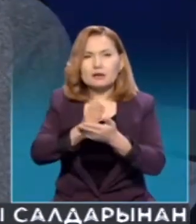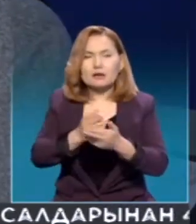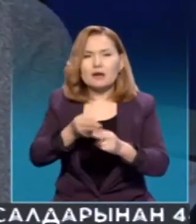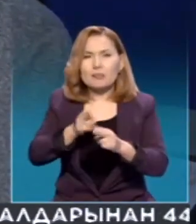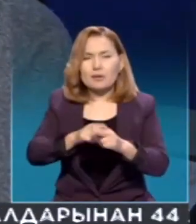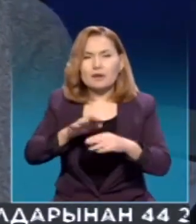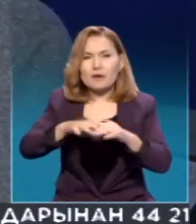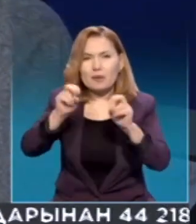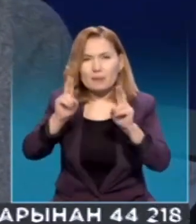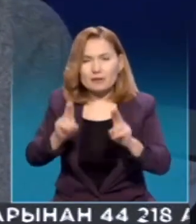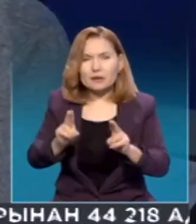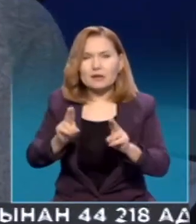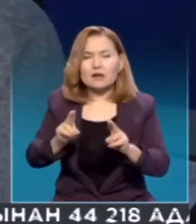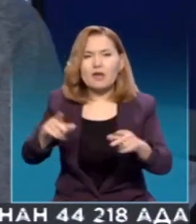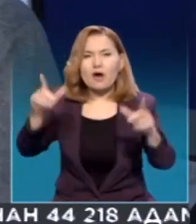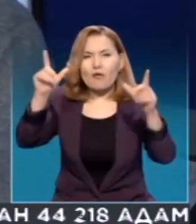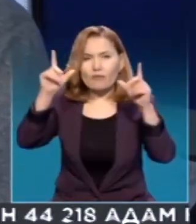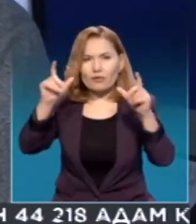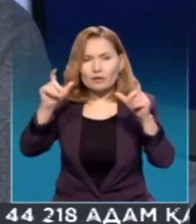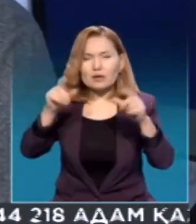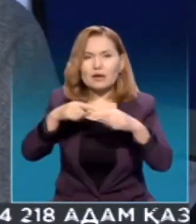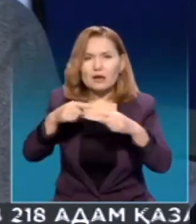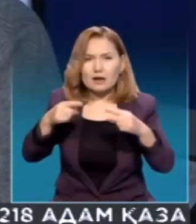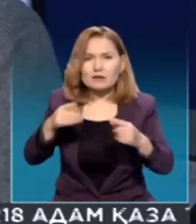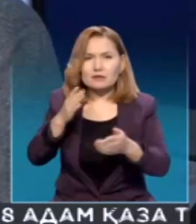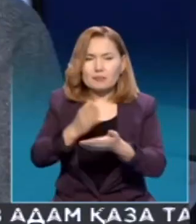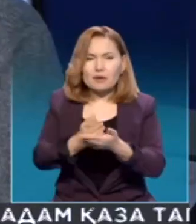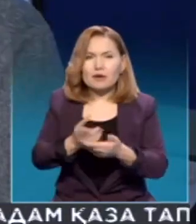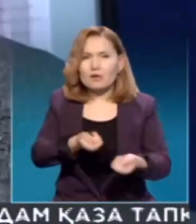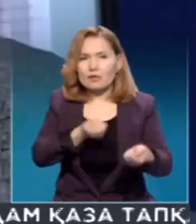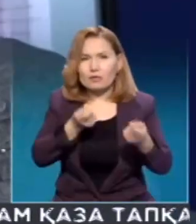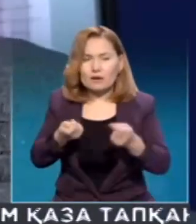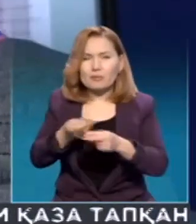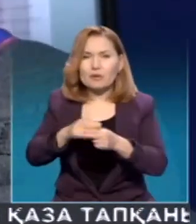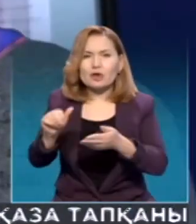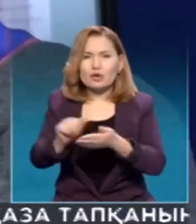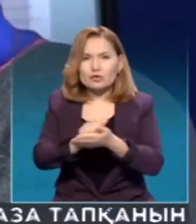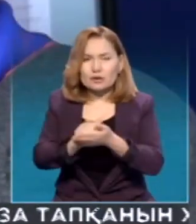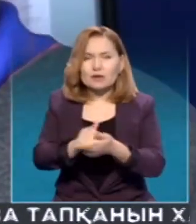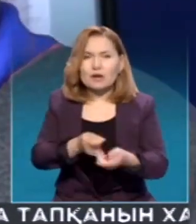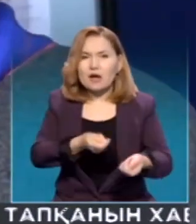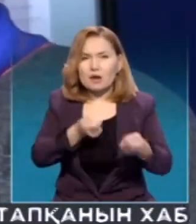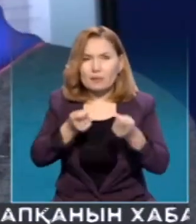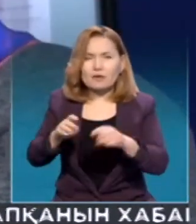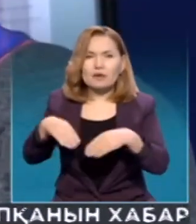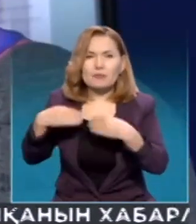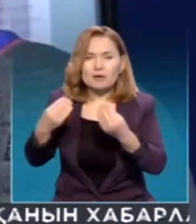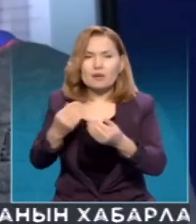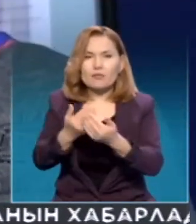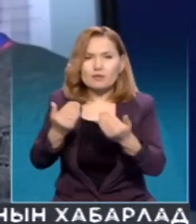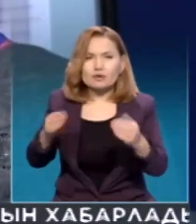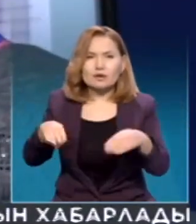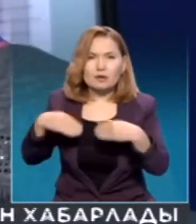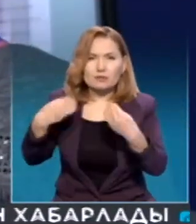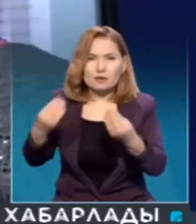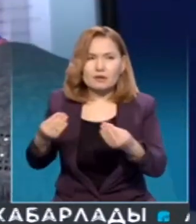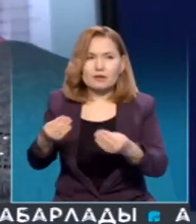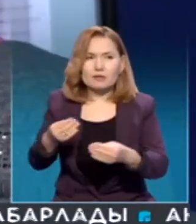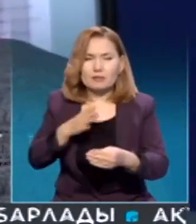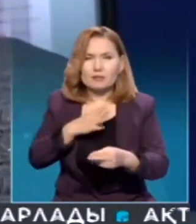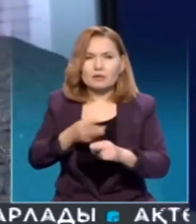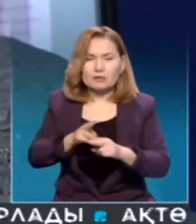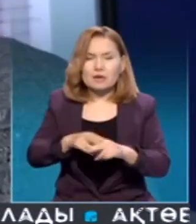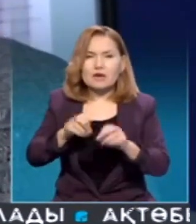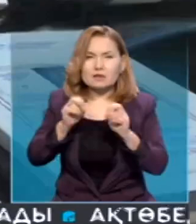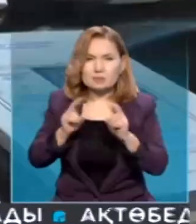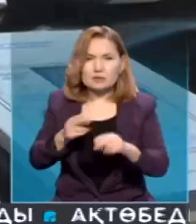телевизия мамандарының фотосуреттері жаңағы бұрынғыдай түрлі түсті емес. Соның барлығын осы музей қорына өткізіп қояйық деген